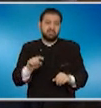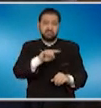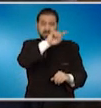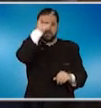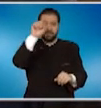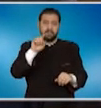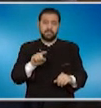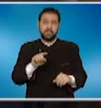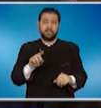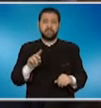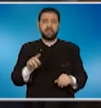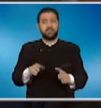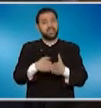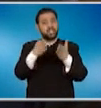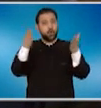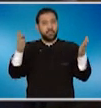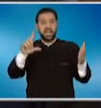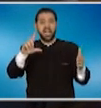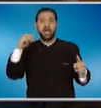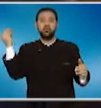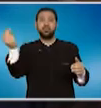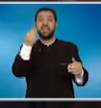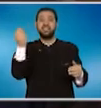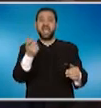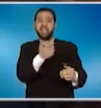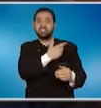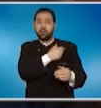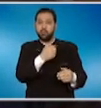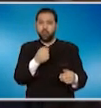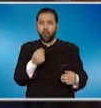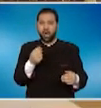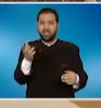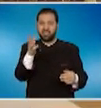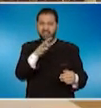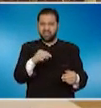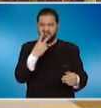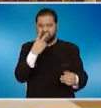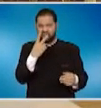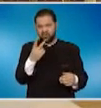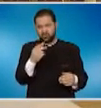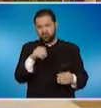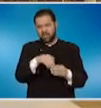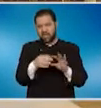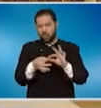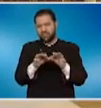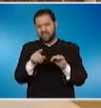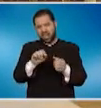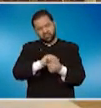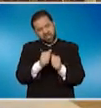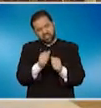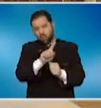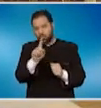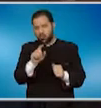că revelația dumnezeiască nu poate fi concepută în acești termeni ai unei